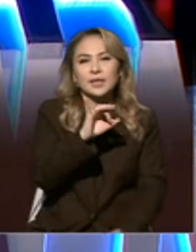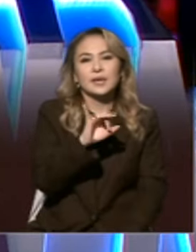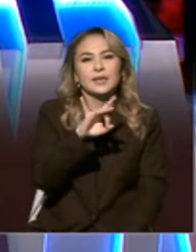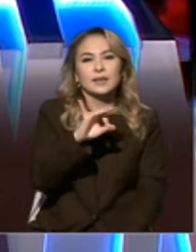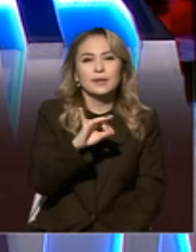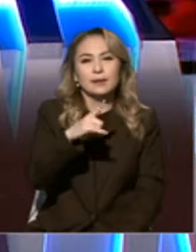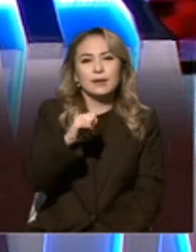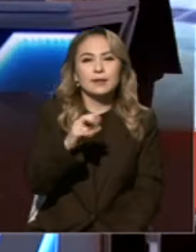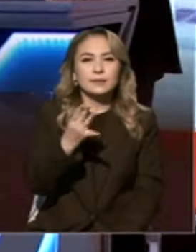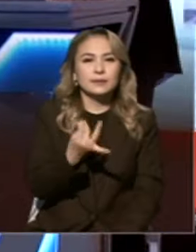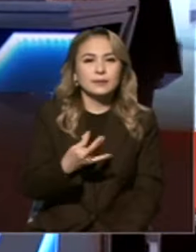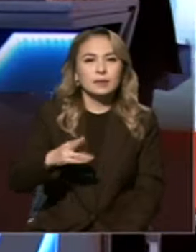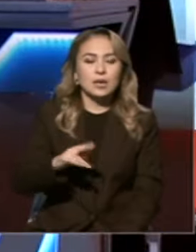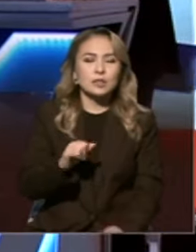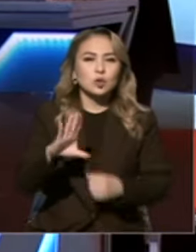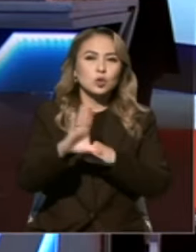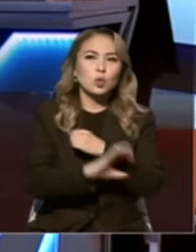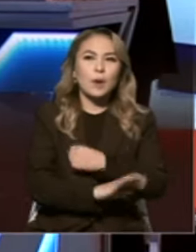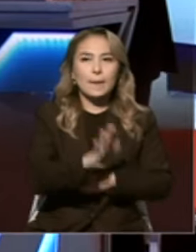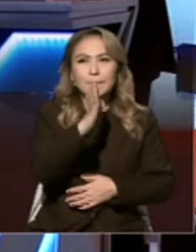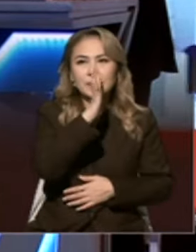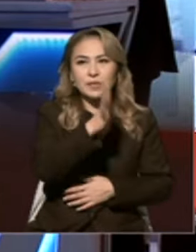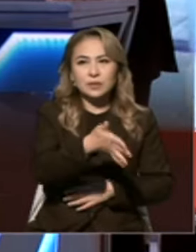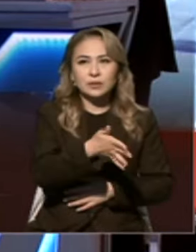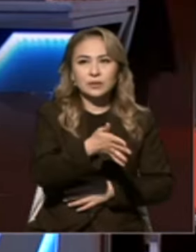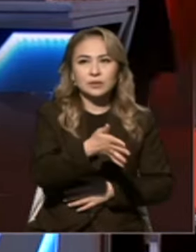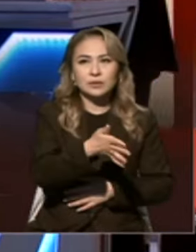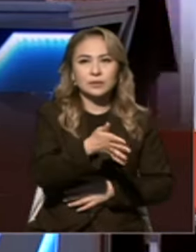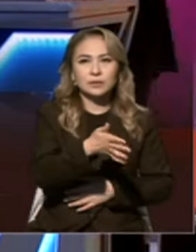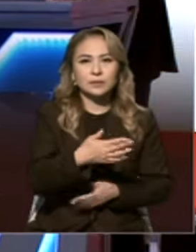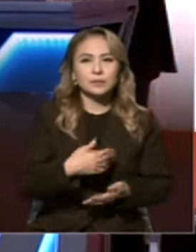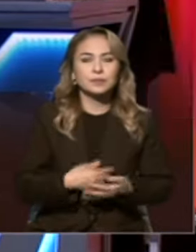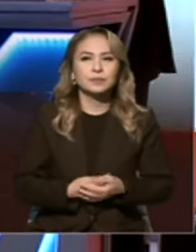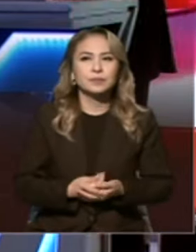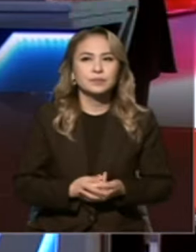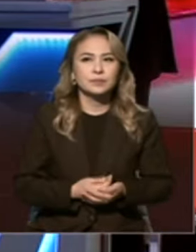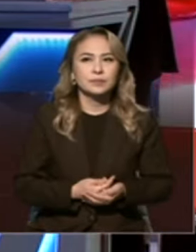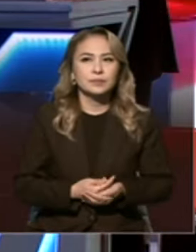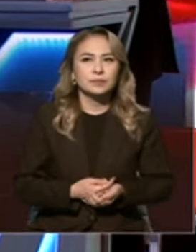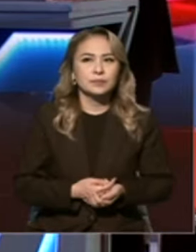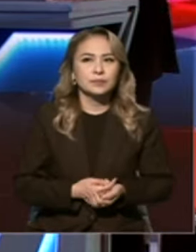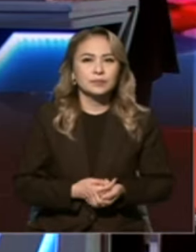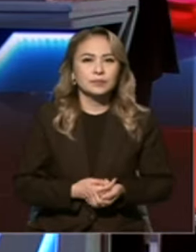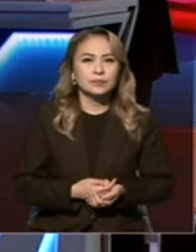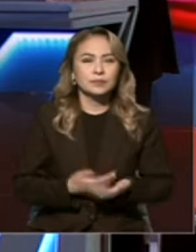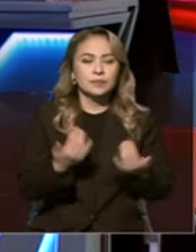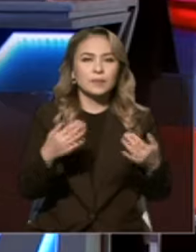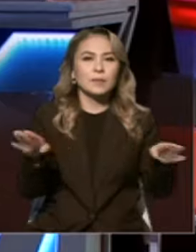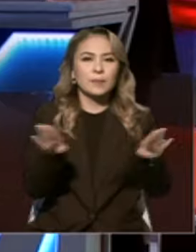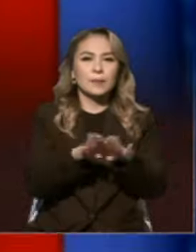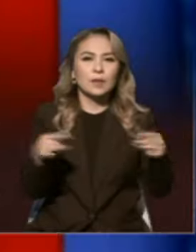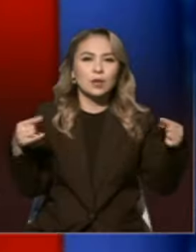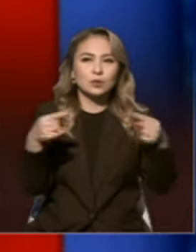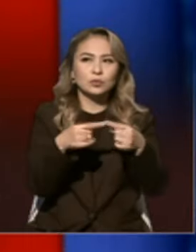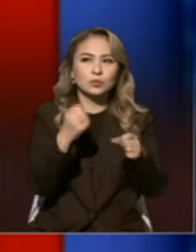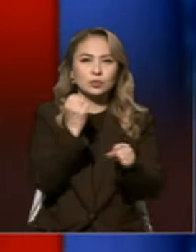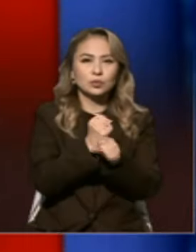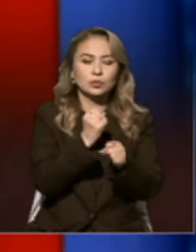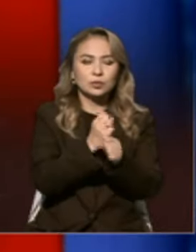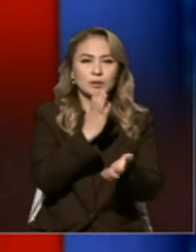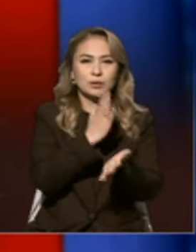Соңғы 5 жылда. Болдыңыз ба? Жоқ, мен жалпы айтайын дегенім, қазір бізде дәл нақты ұлттық оператор